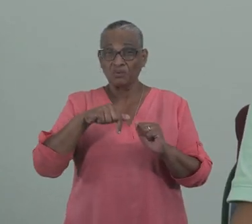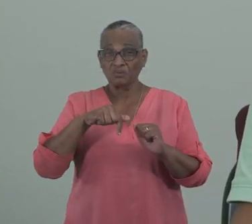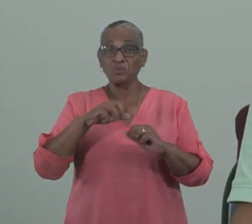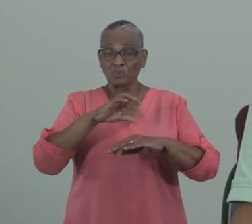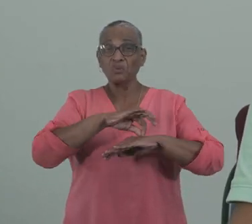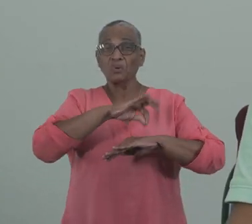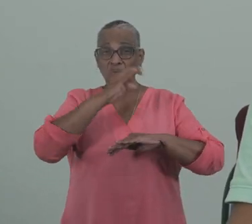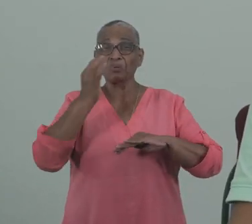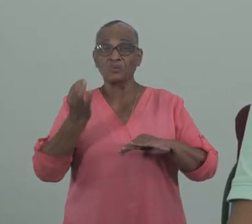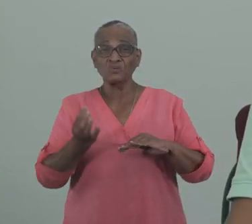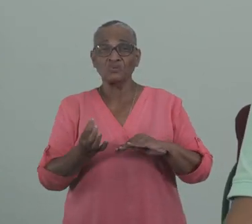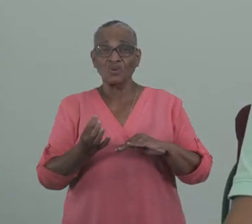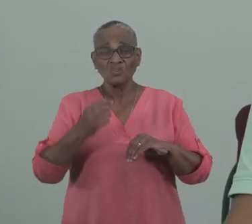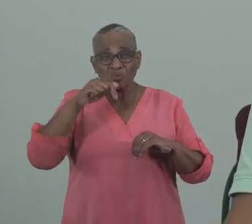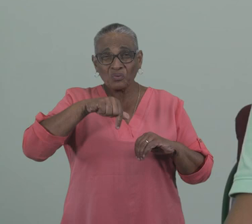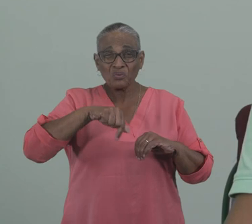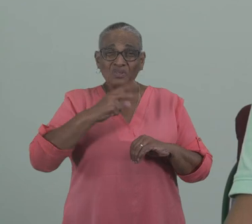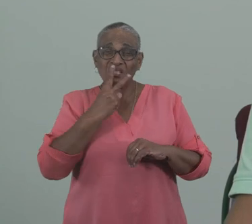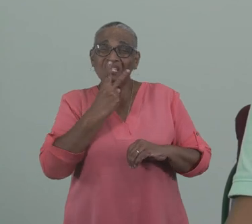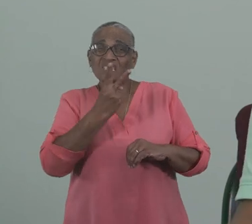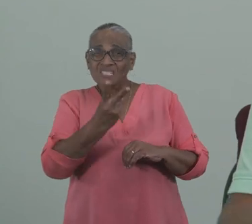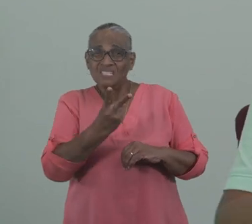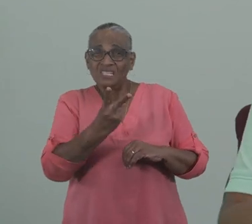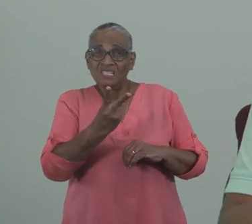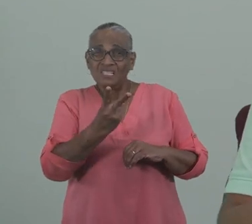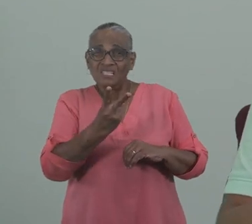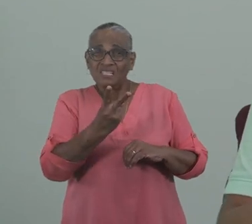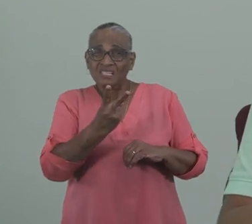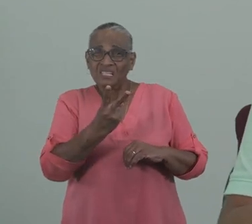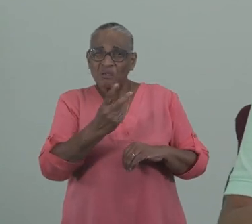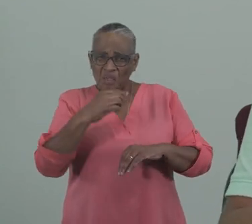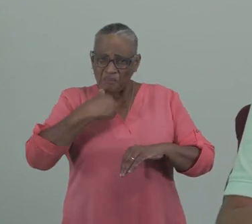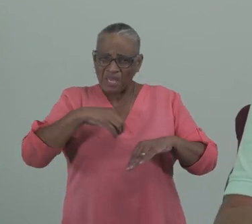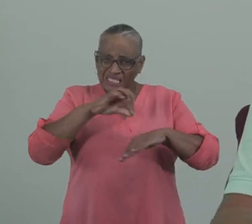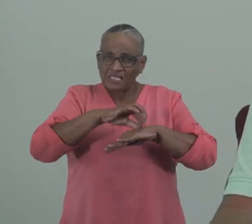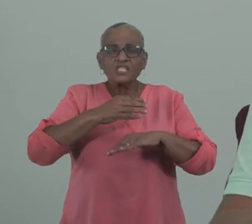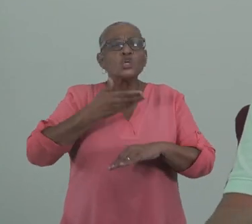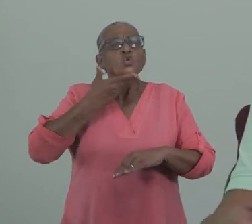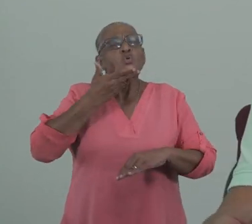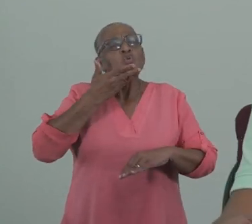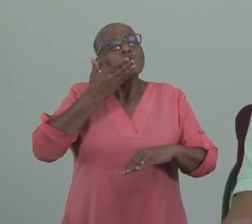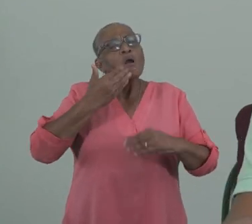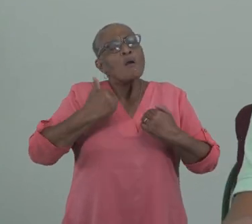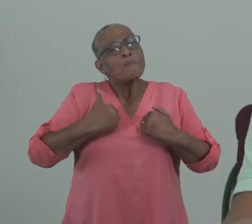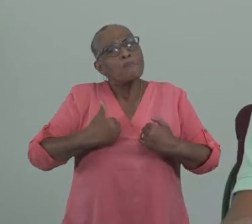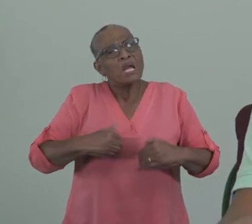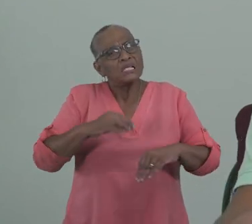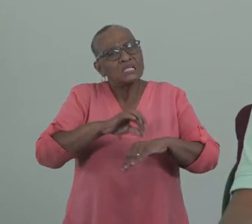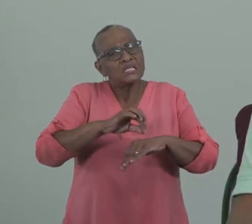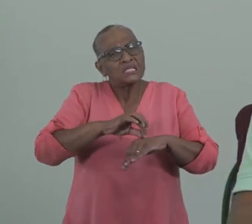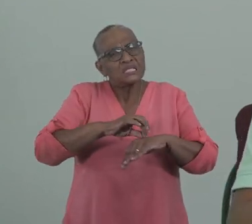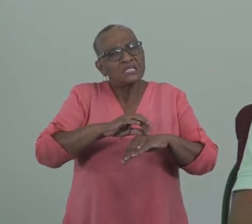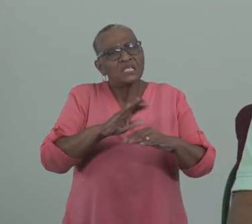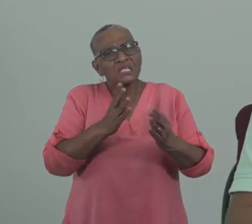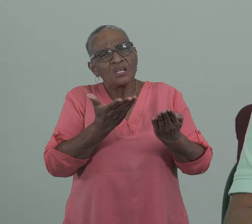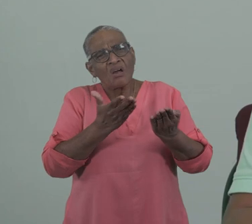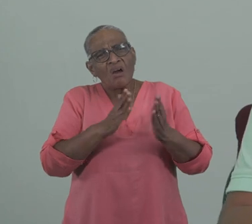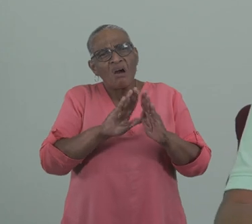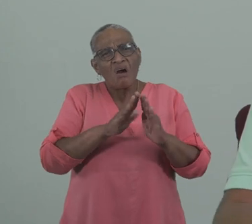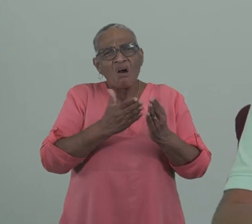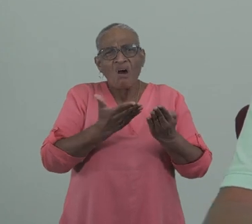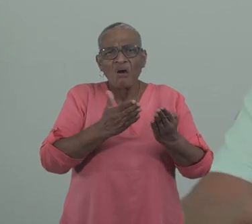weet je, gezondheid. Maar nou zei je ziet dat deze psycho-ziekie zijn jonge mensen. We praten over